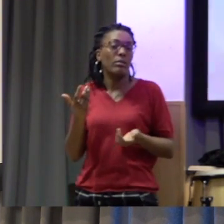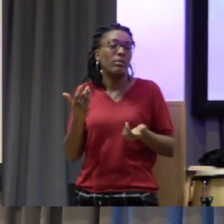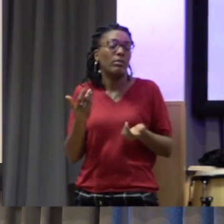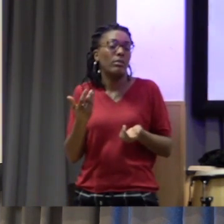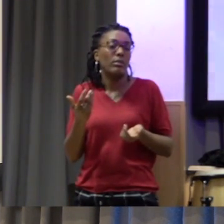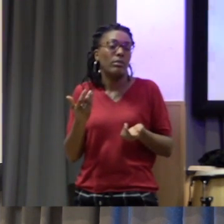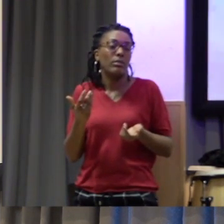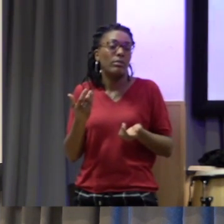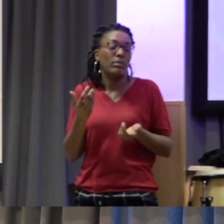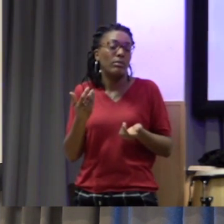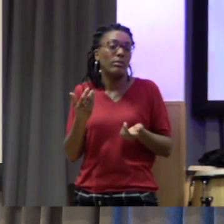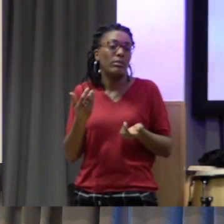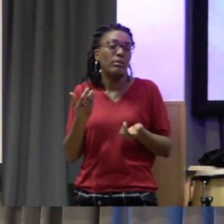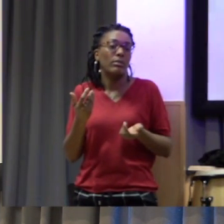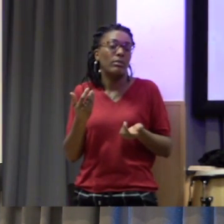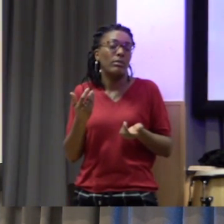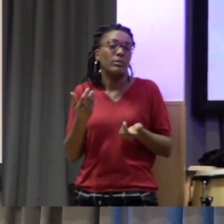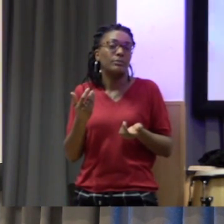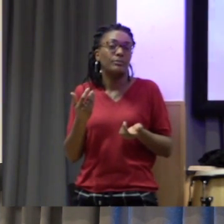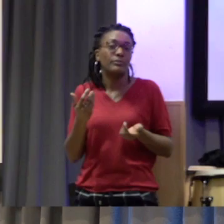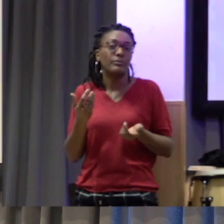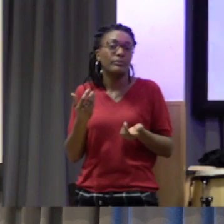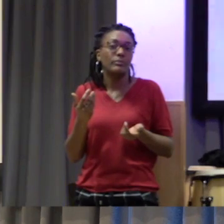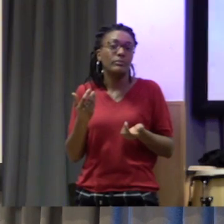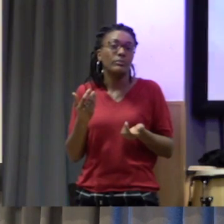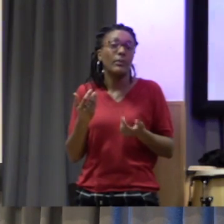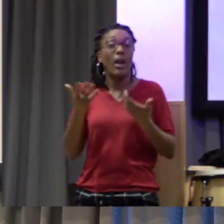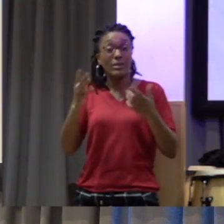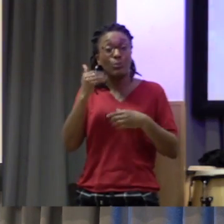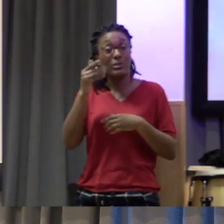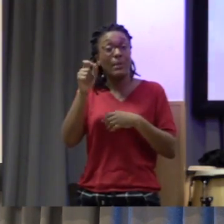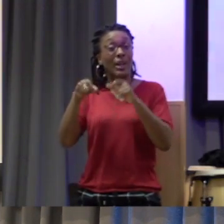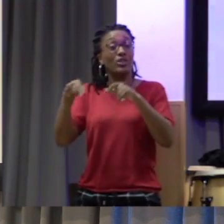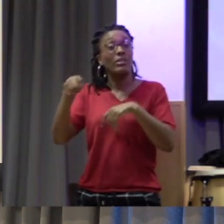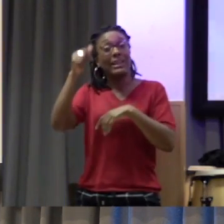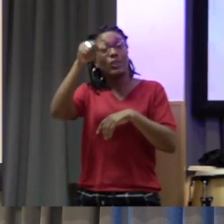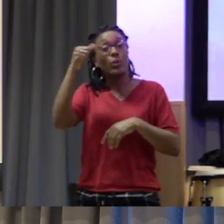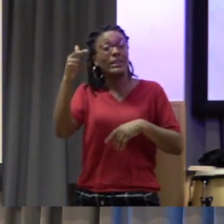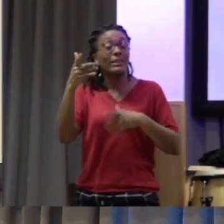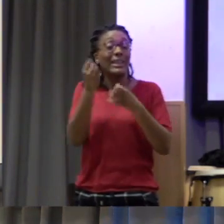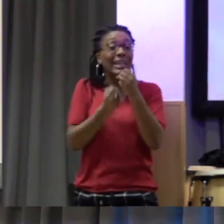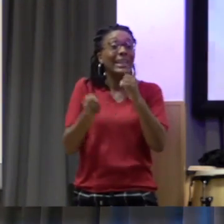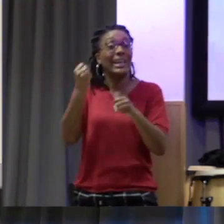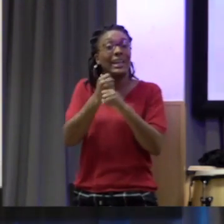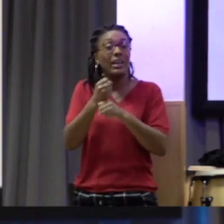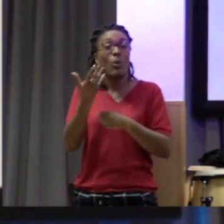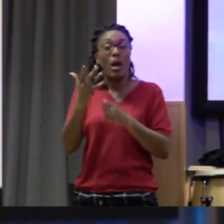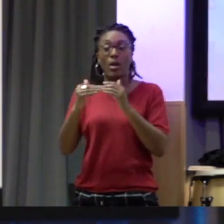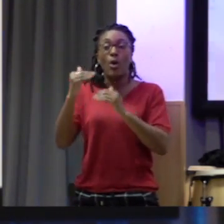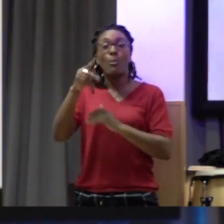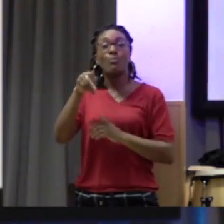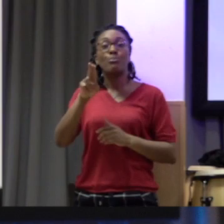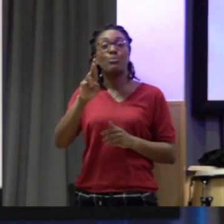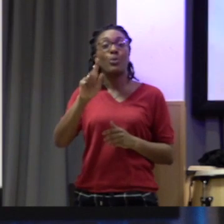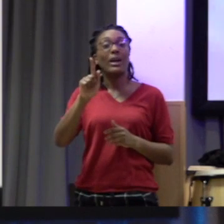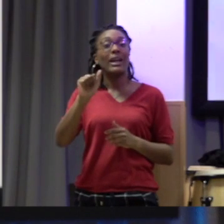pas à déceler cela, on a créé le purgatoire. On dit, ben, dans ce cas-là, je vais aller me purger tranquillement et puis je reviendrai dans